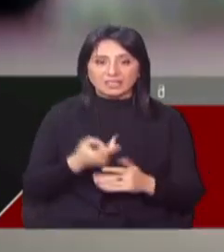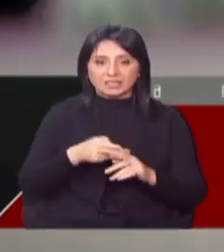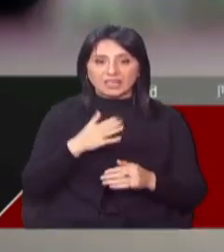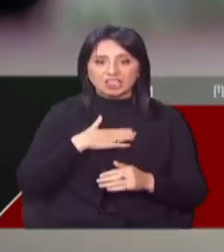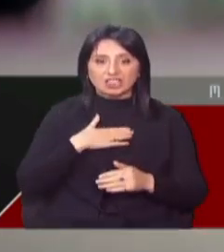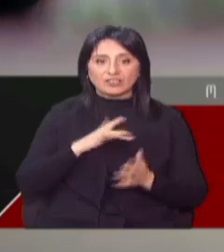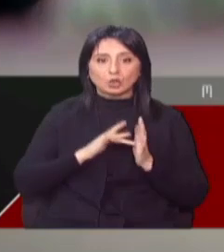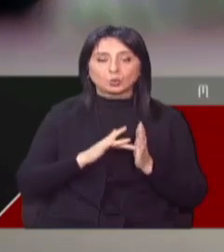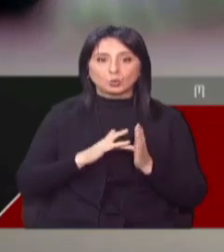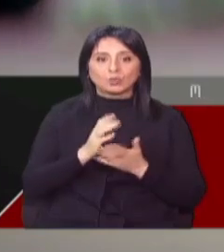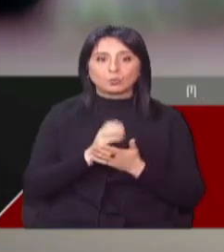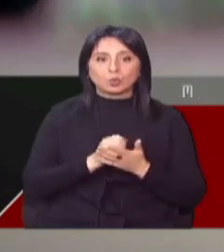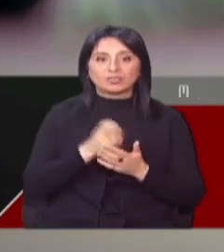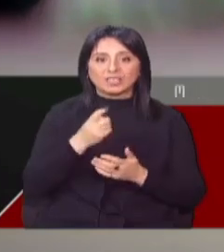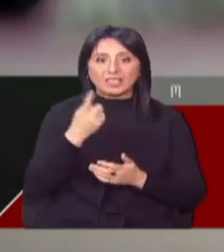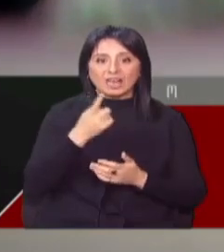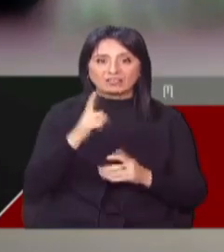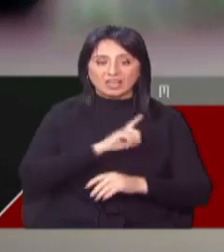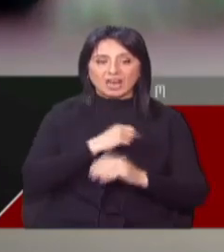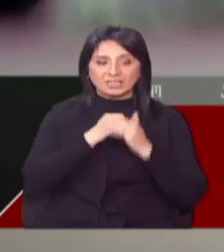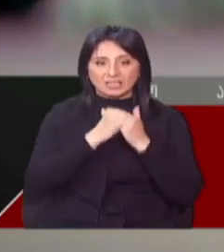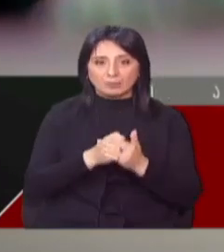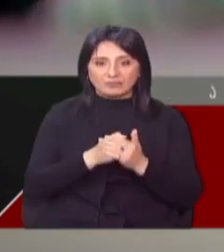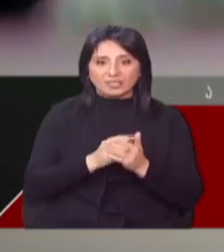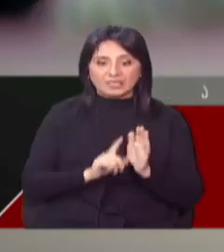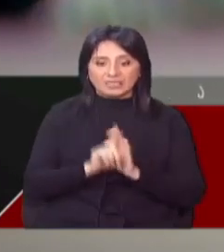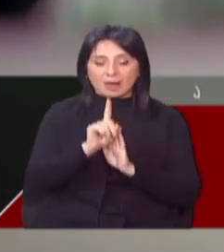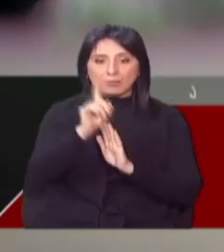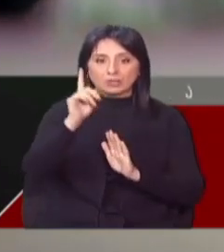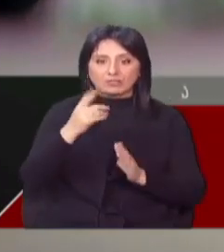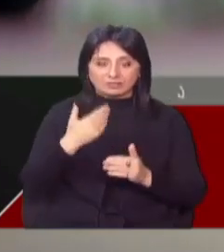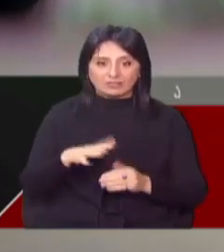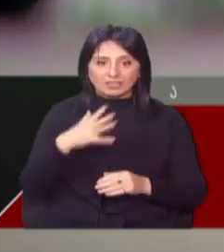არის ჩვენი ტურისტული პოტენციალის კიდევ ერთხელ გაძლიერება, წამოწევა